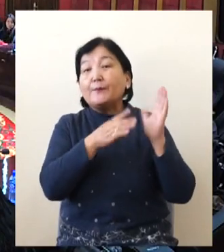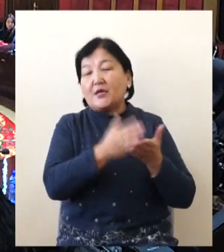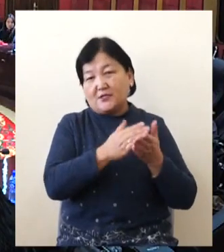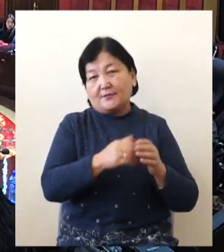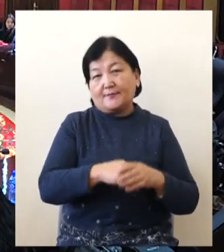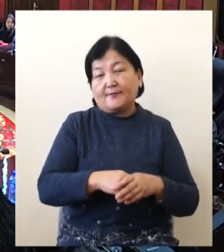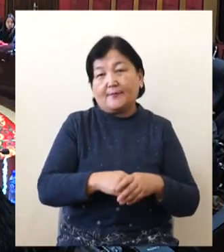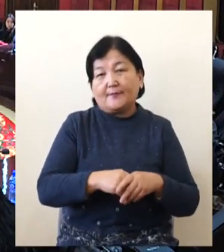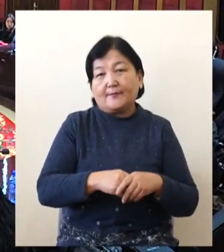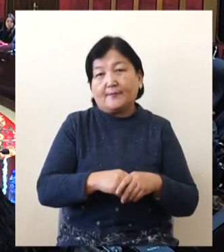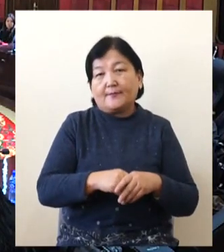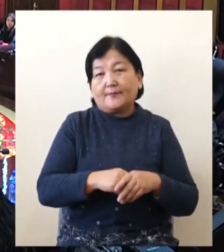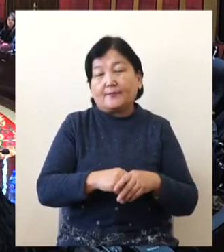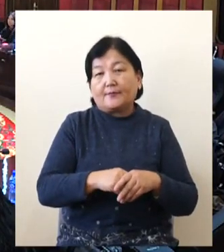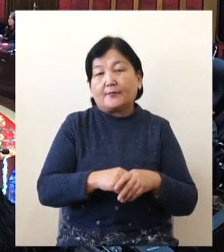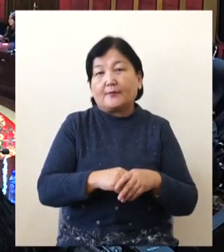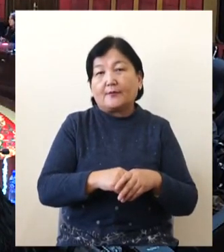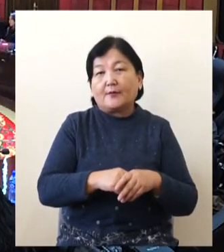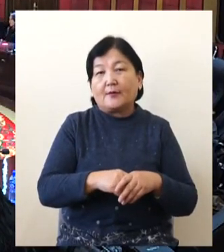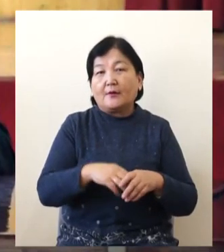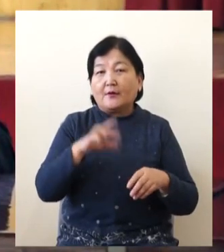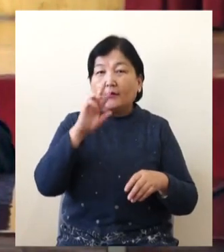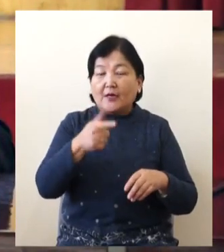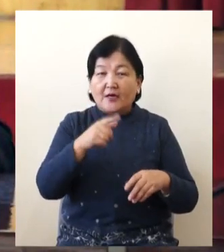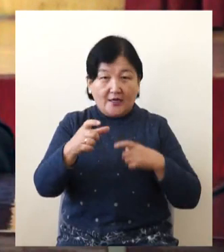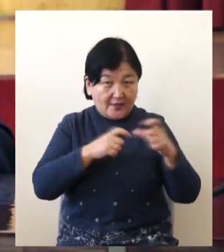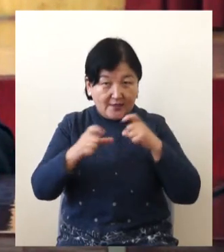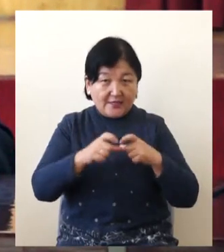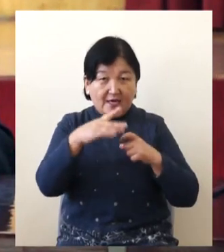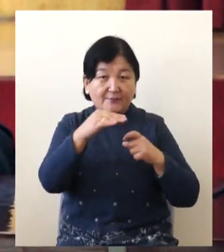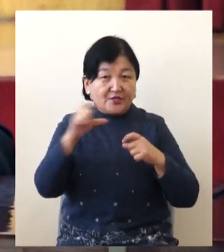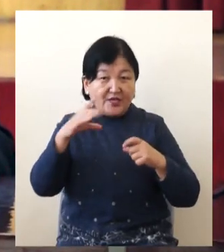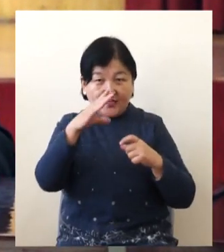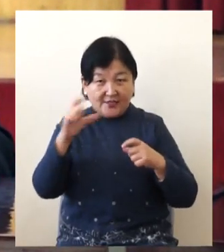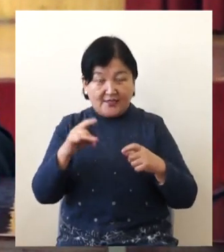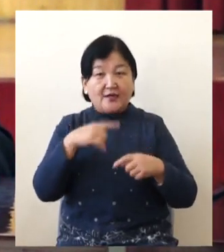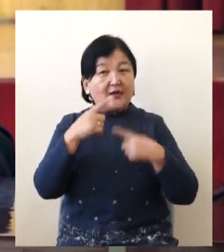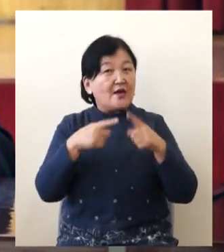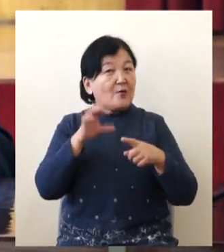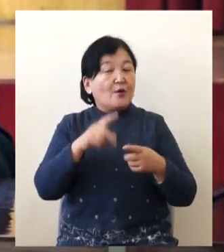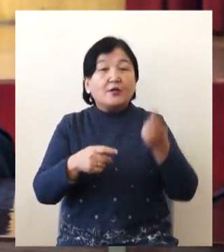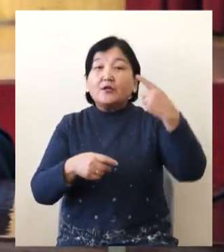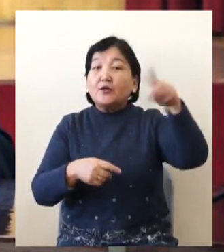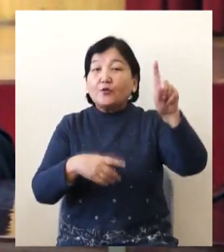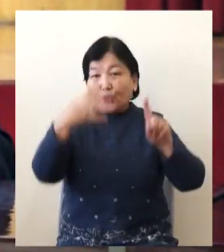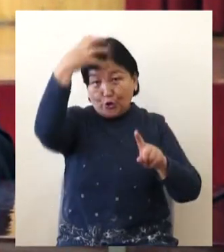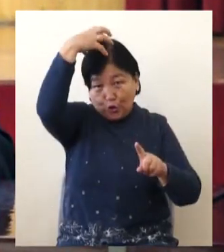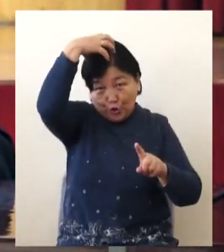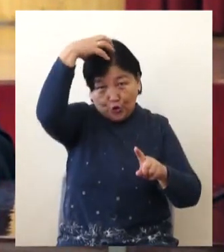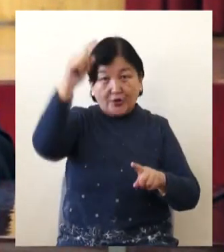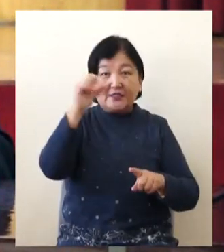За, энийг яг тэр нөгөө химцэн химжээсүүдээр нь ярил да. Нэгдүгээр төр засгийн